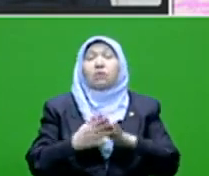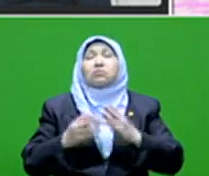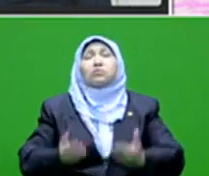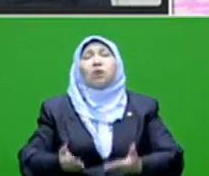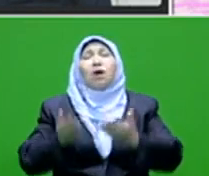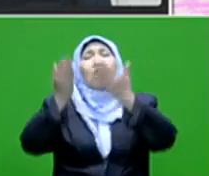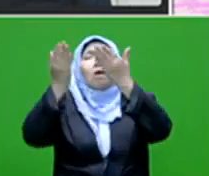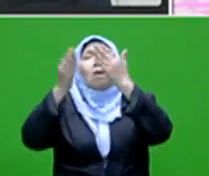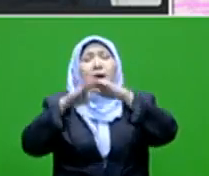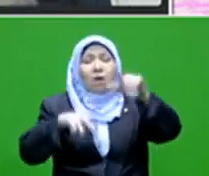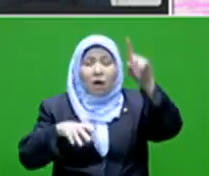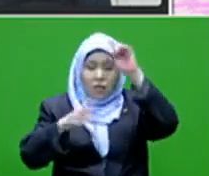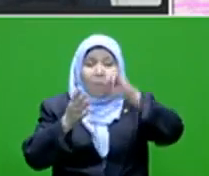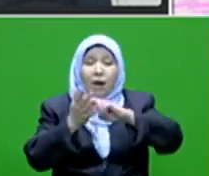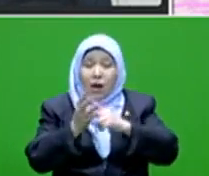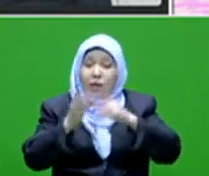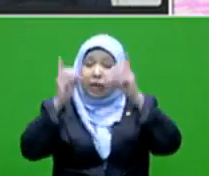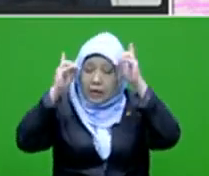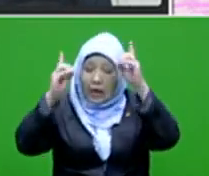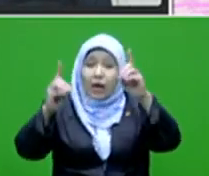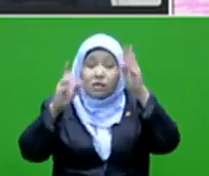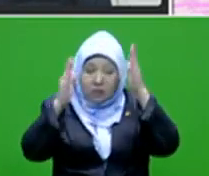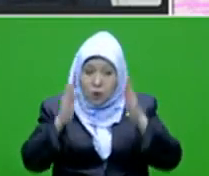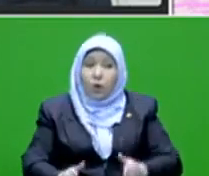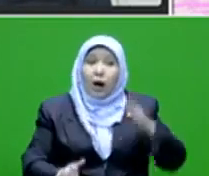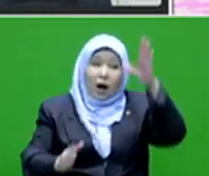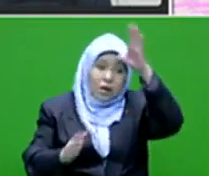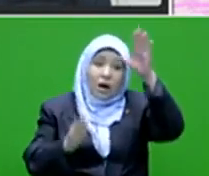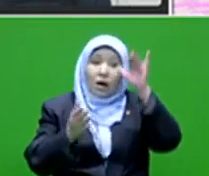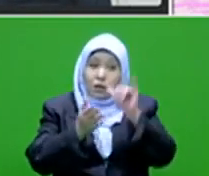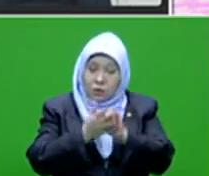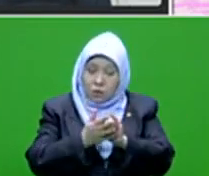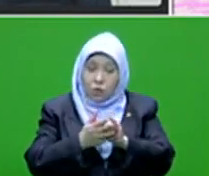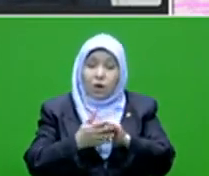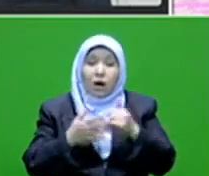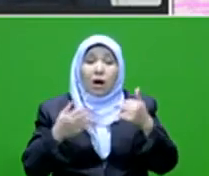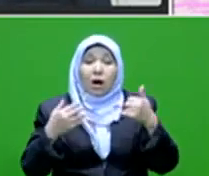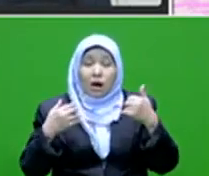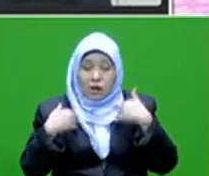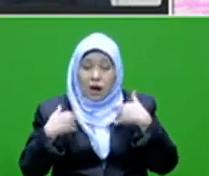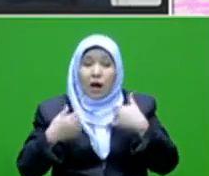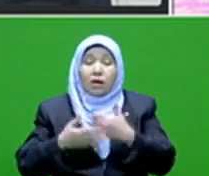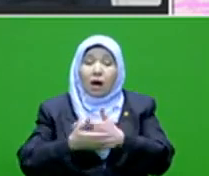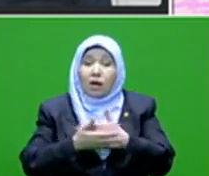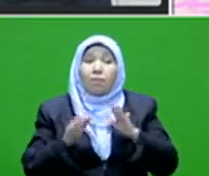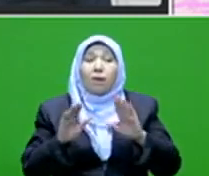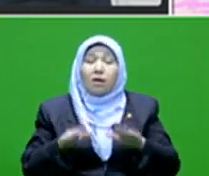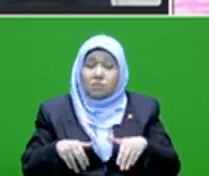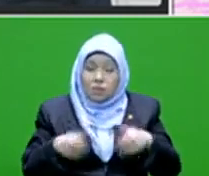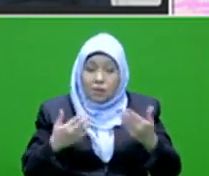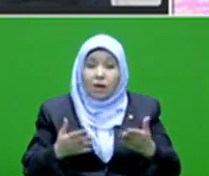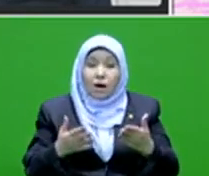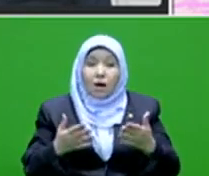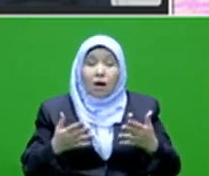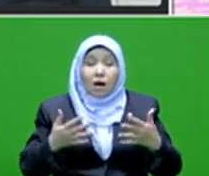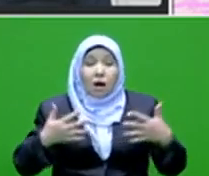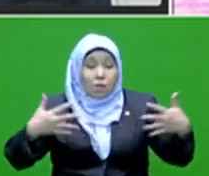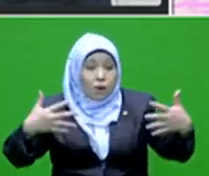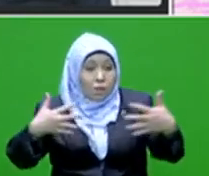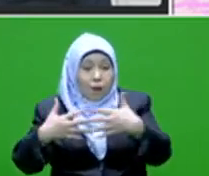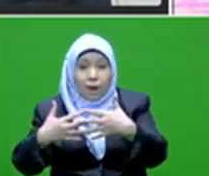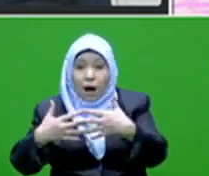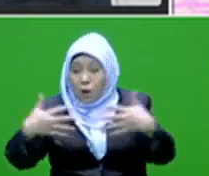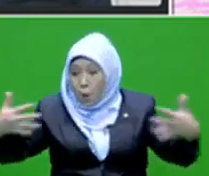tu, maknanya didikan seorang ayah macam tu, dia boleh bentuk anak yang macam mana? Cuba tengok anak dia macam mana? Ketika mana dikepung oleh Siti